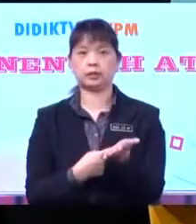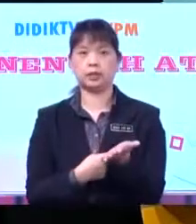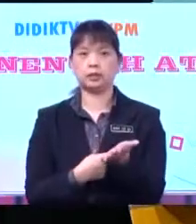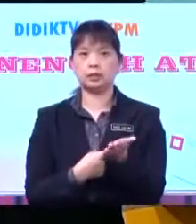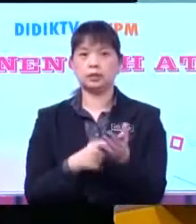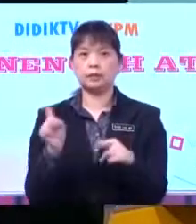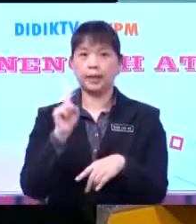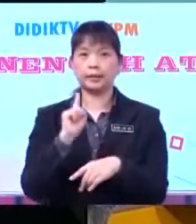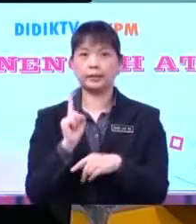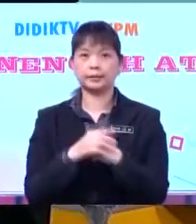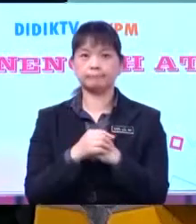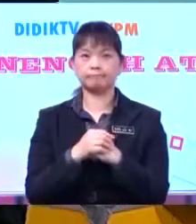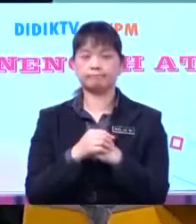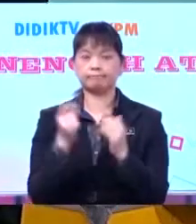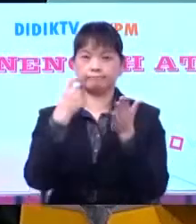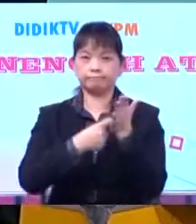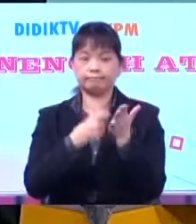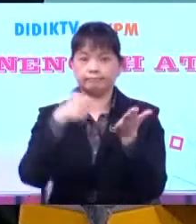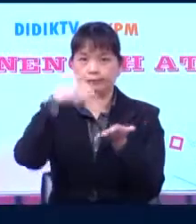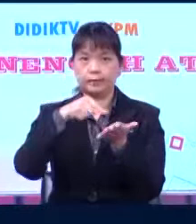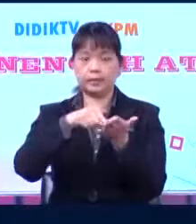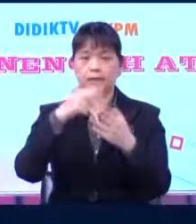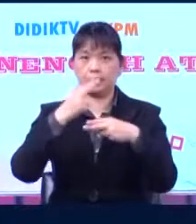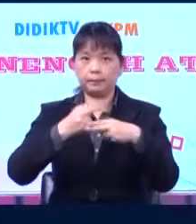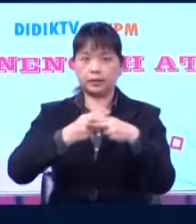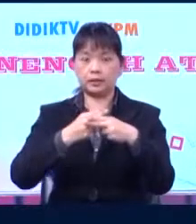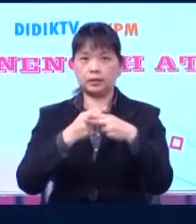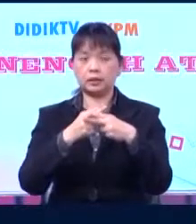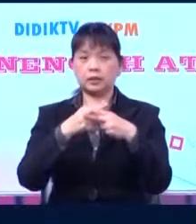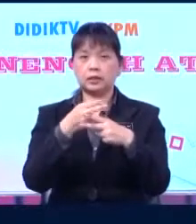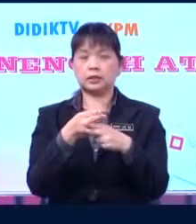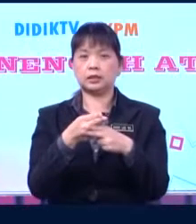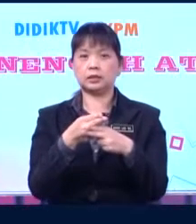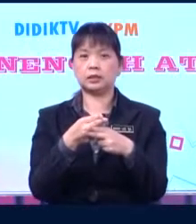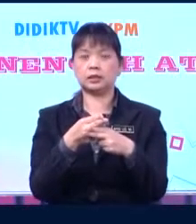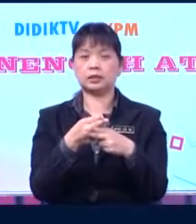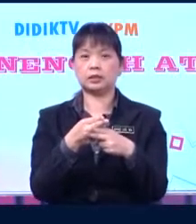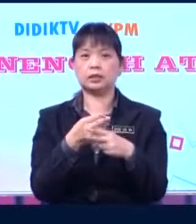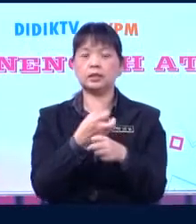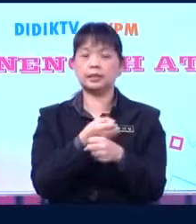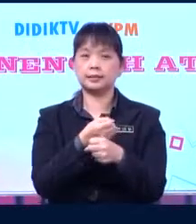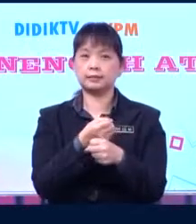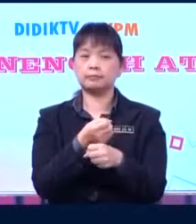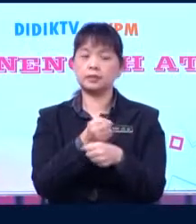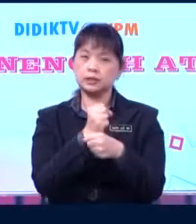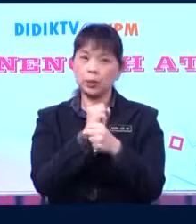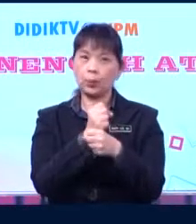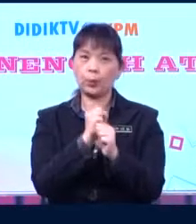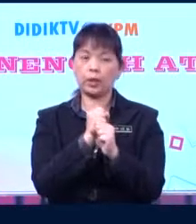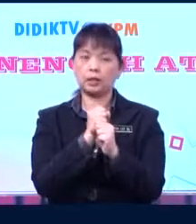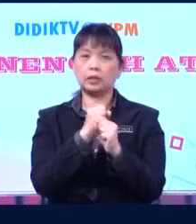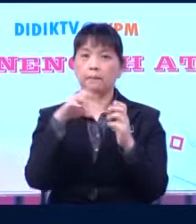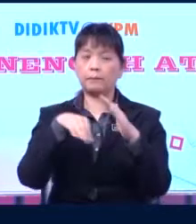dimana Oke cuka ini dinamakan sebagai sewa bawah Syaukani tanah negara